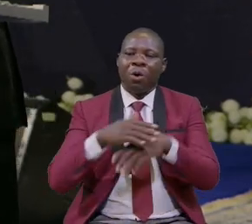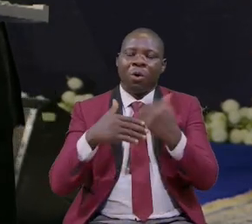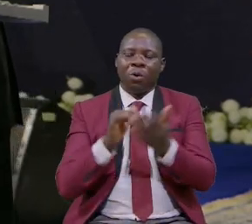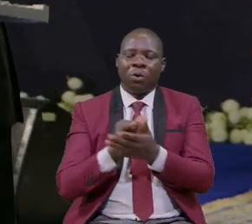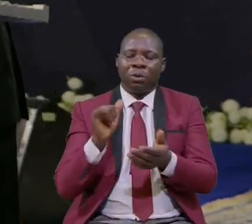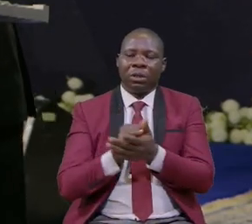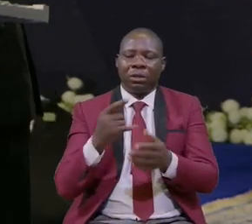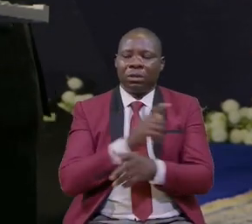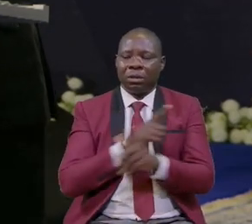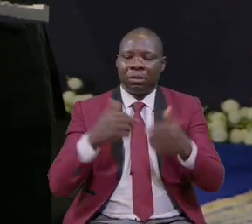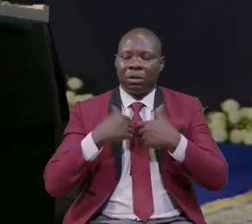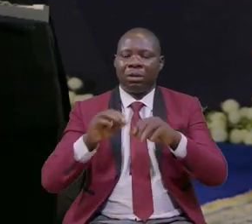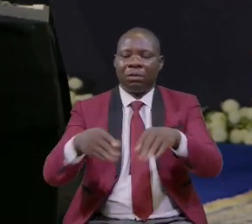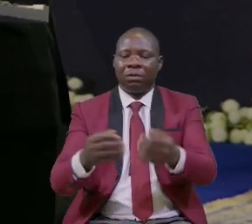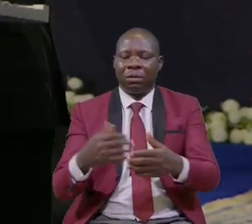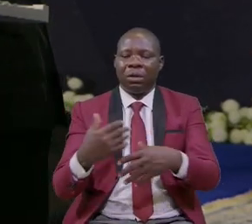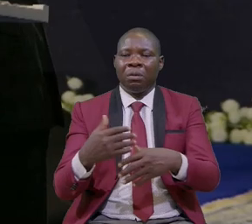Tout ce que Dieu a donné, veillons.